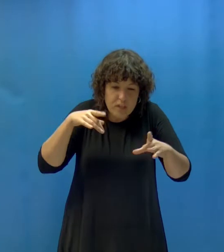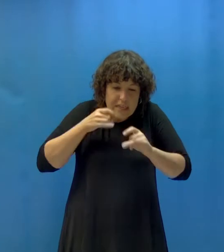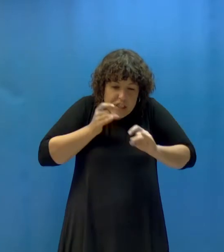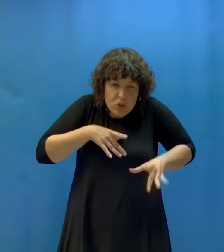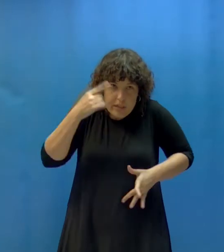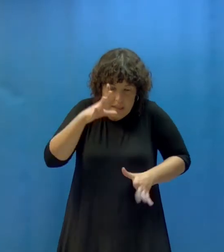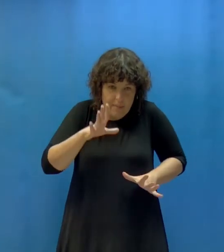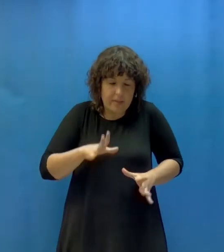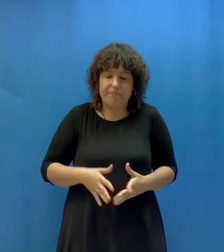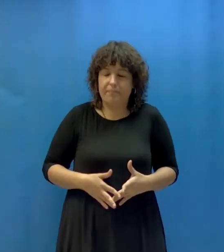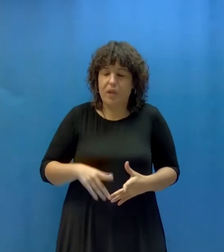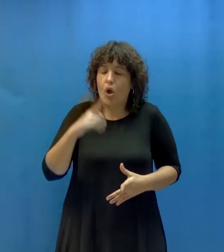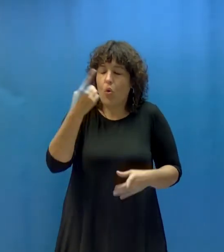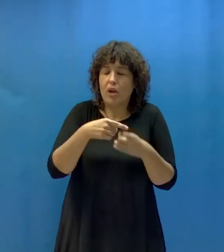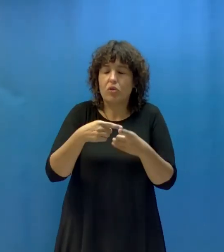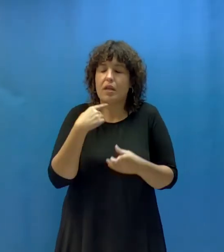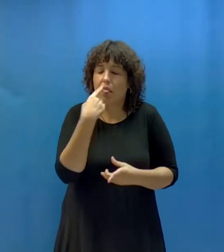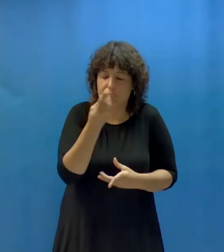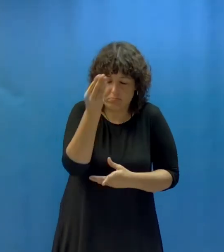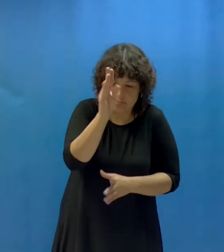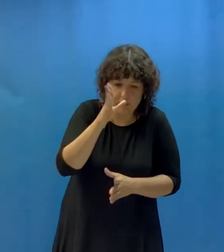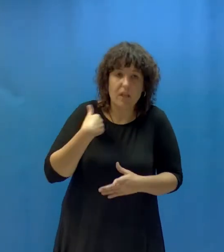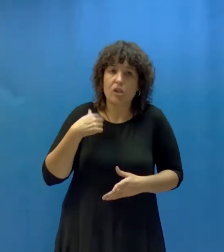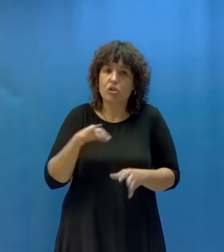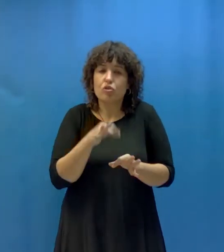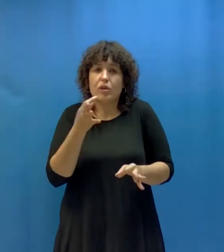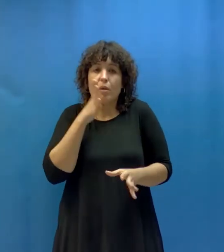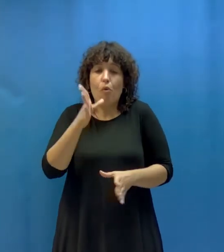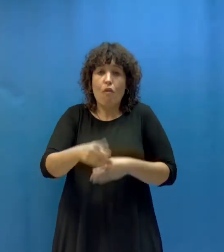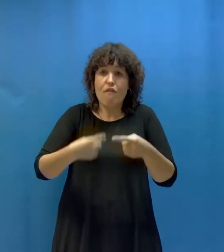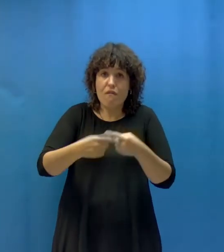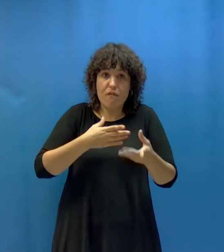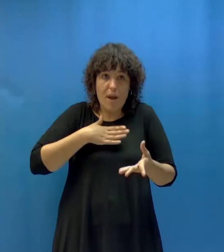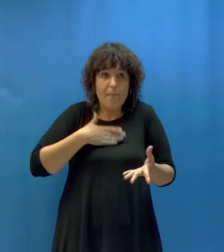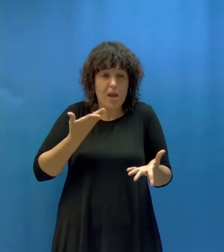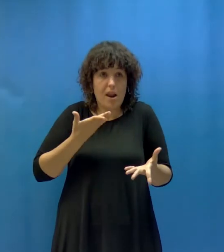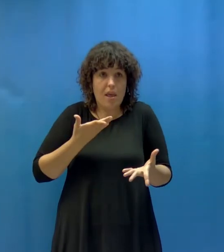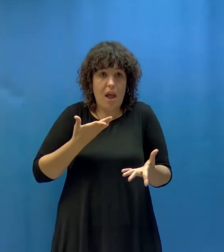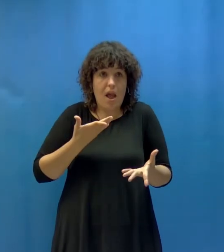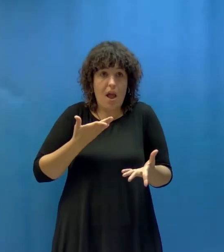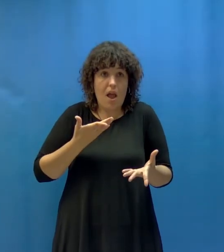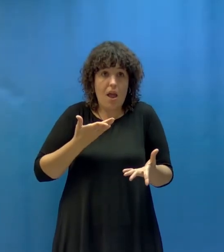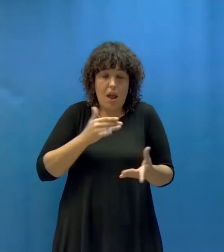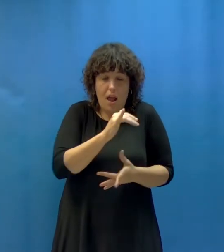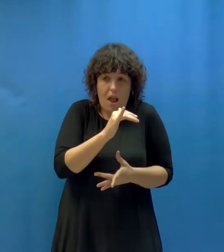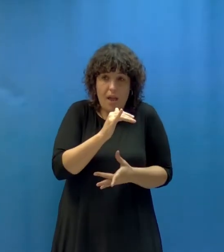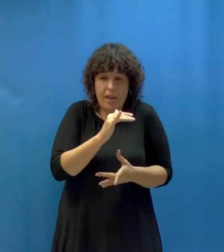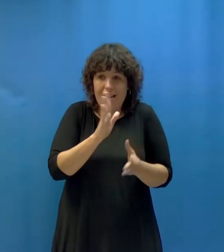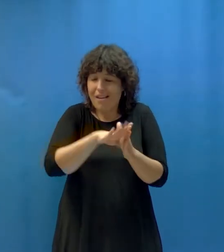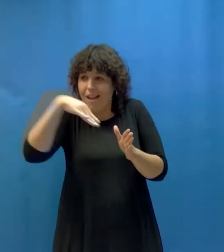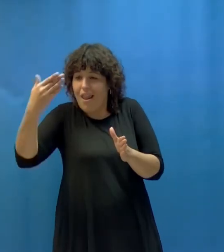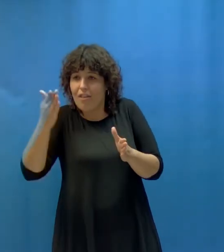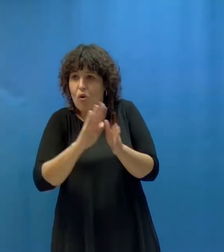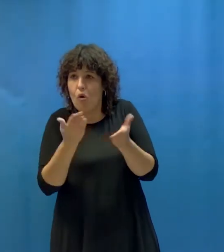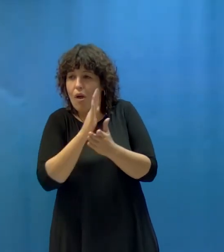cosa. Jo he tingut la sort de tindre una bona família i criar-me al costat d'una biblioteca. I ha